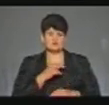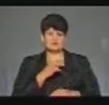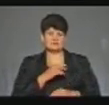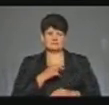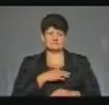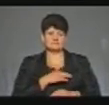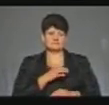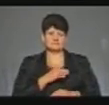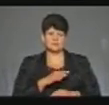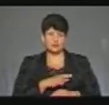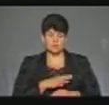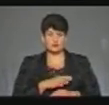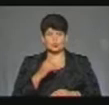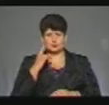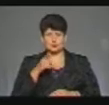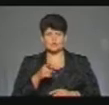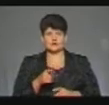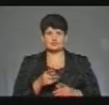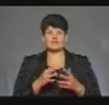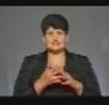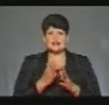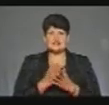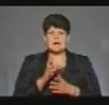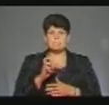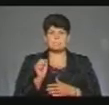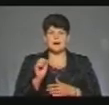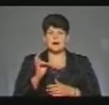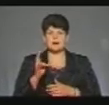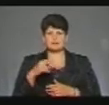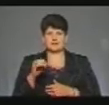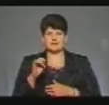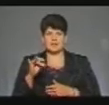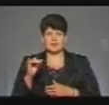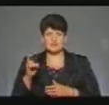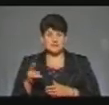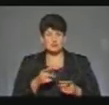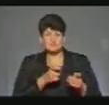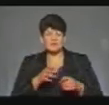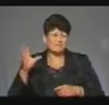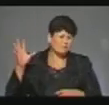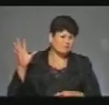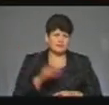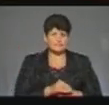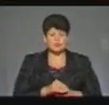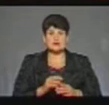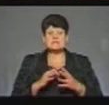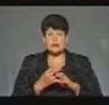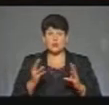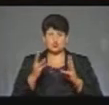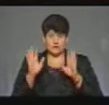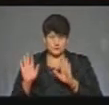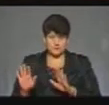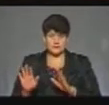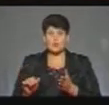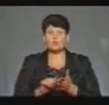Якщо десь була думка, що в селі є бандерівці, по селу гатило все, що могло гатити. Ось, відповідно, село згоріло. Так ось,